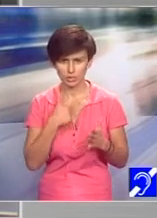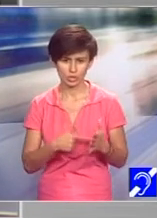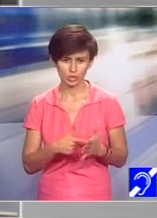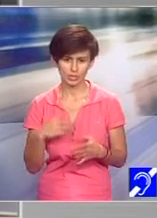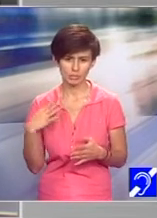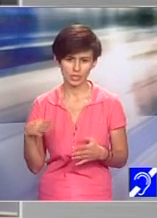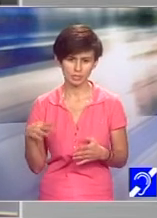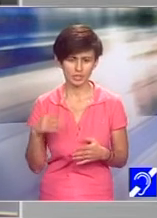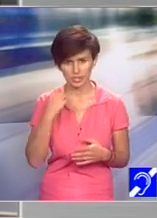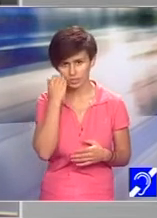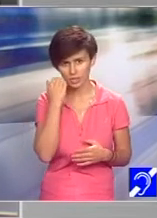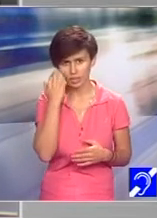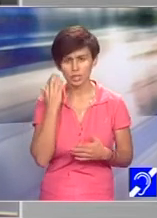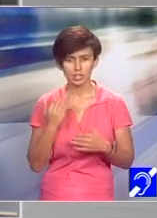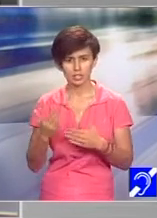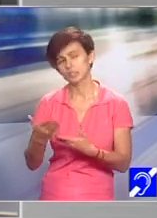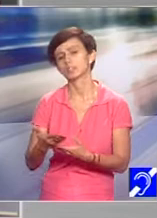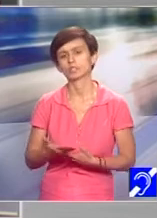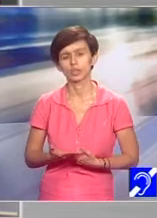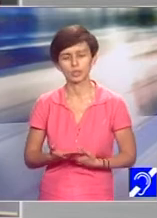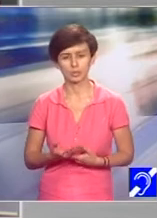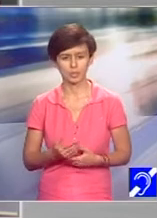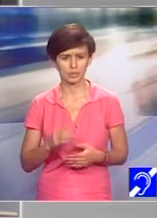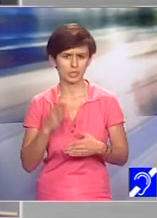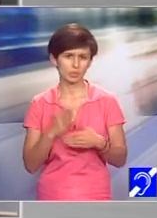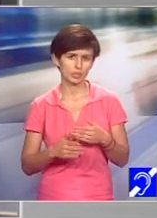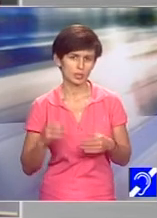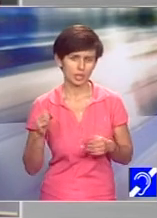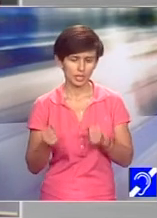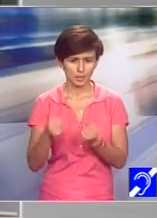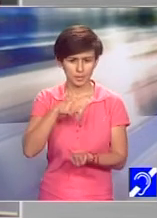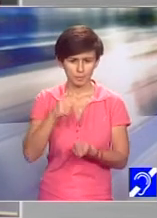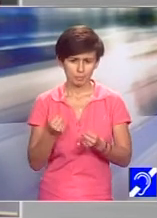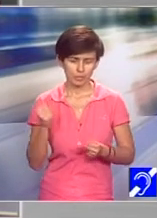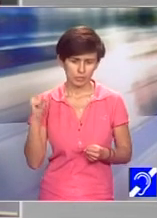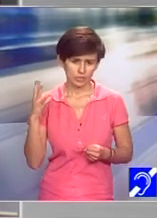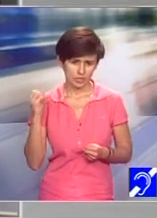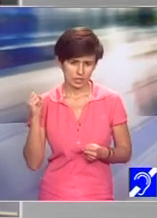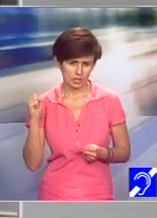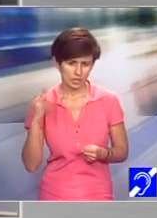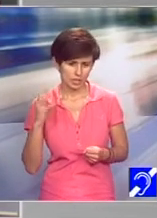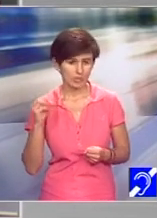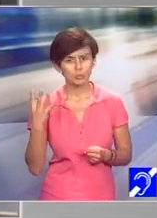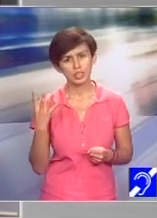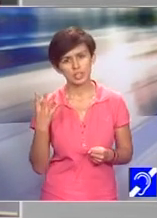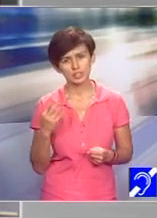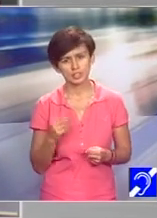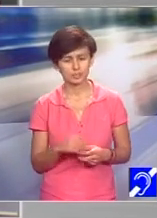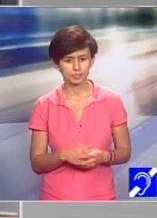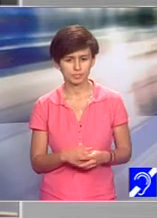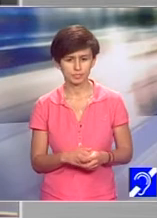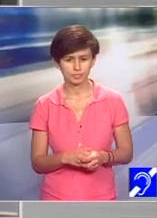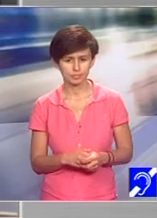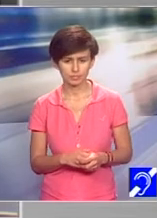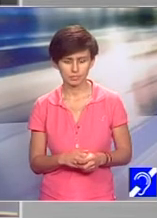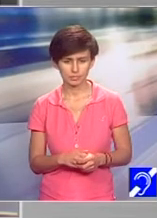așa. Când s-au primit ultimele ambulanțe, practic 2015, 37 de ambulanțe sunt infime